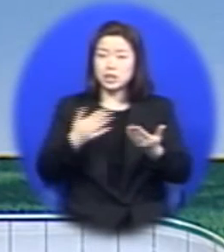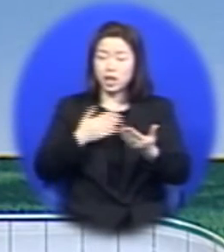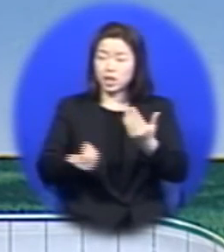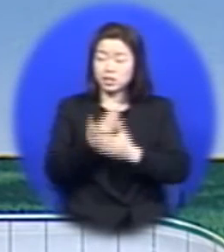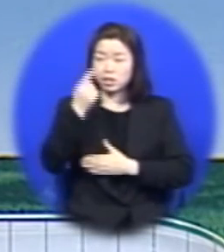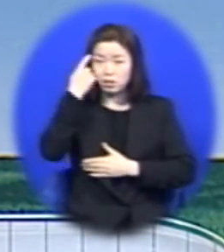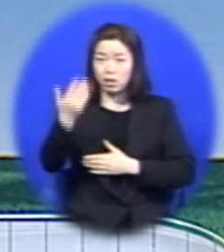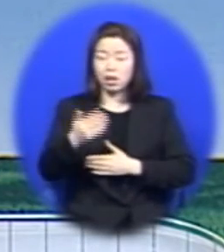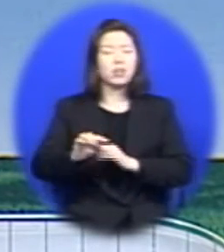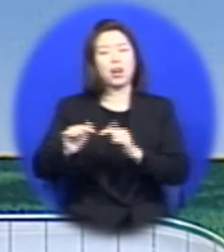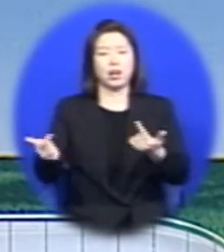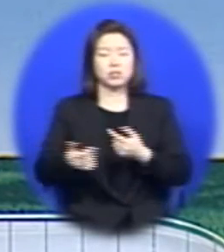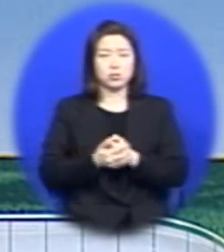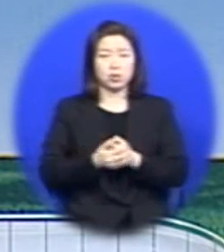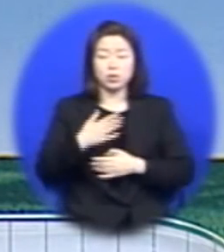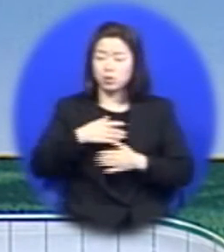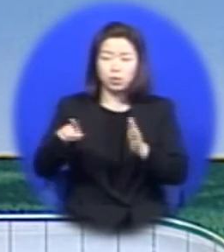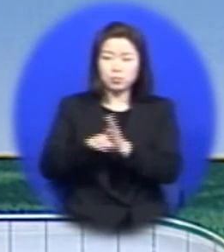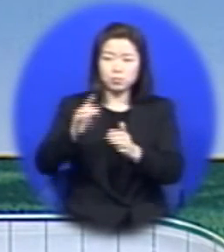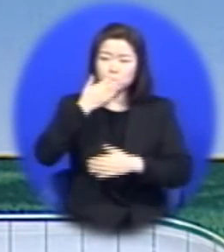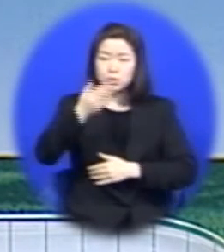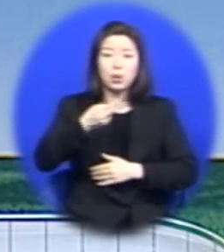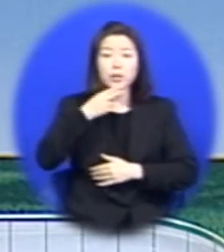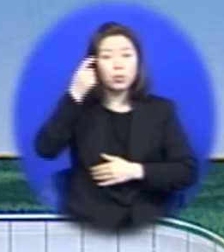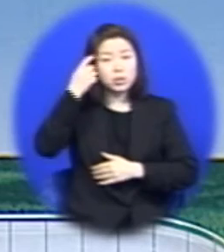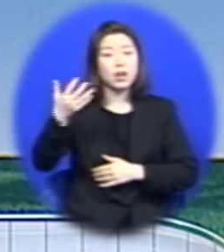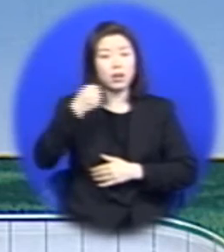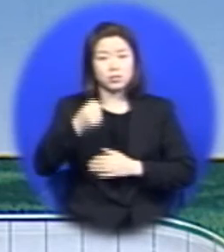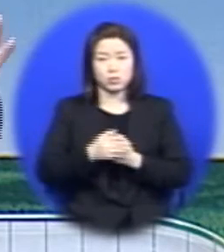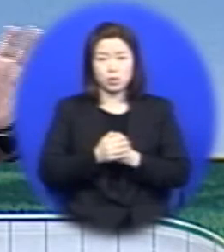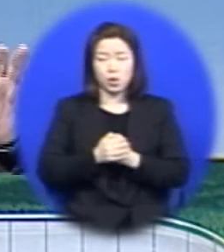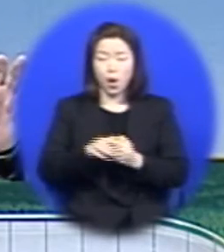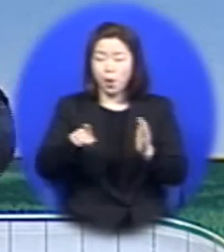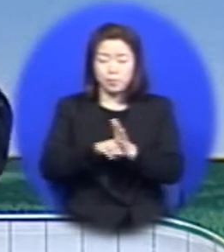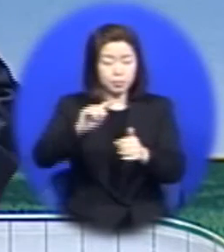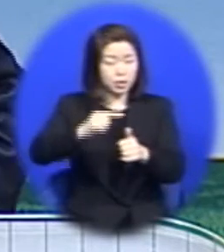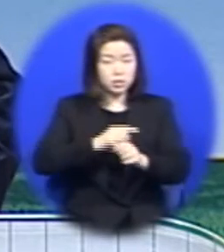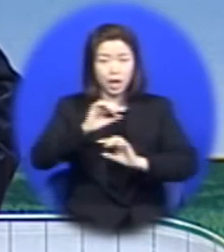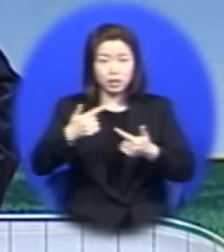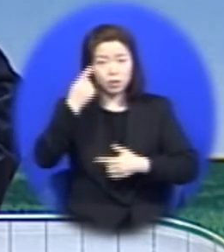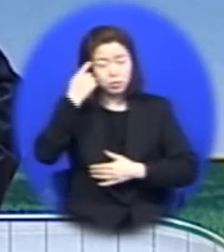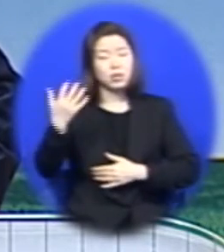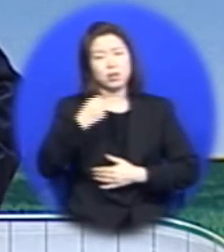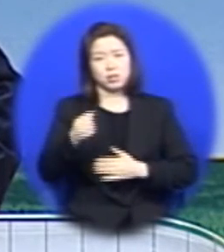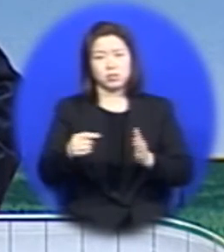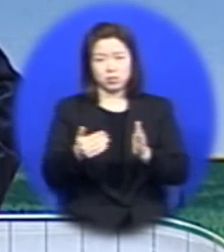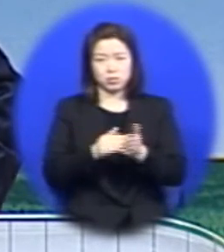않았어요. 저는 믿을 수가 없다고 생각했어요. 믿어지지 않는다고 그렇게 여겼어요.